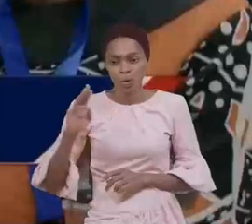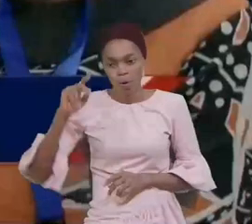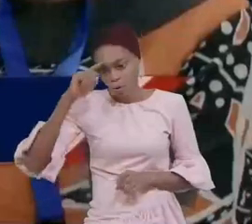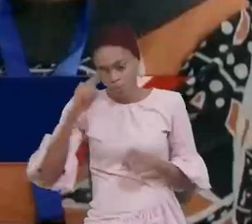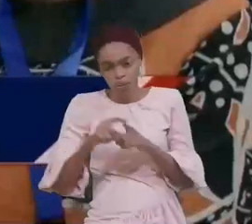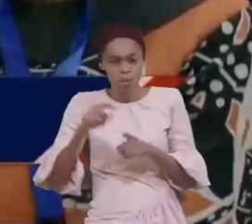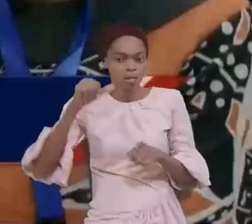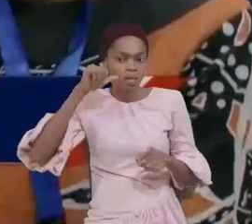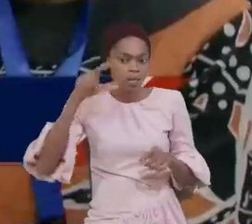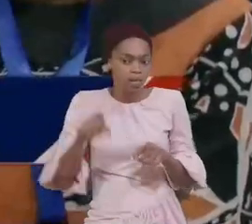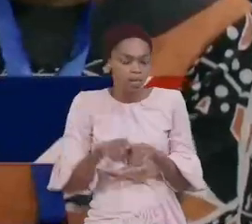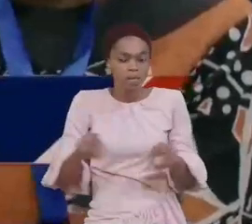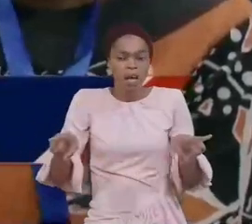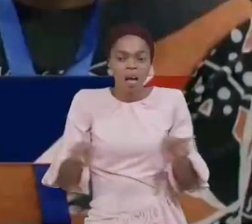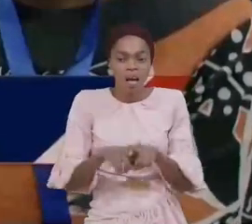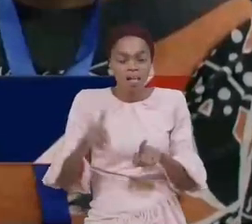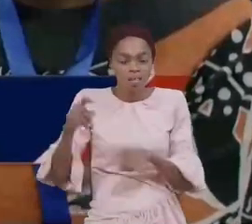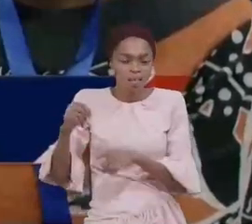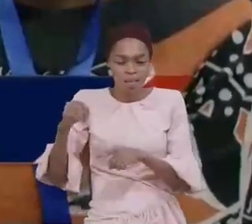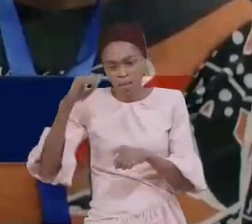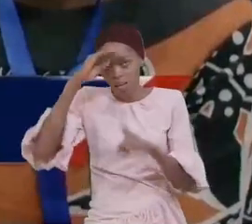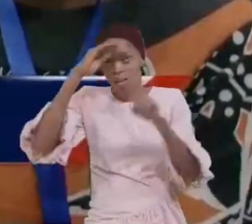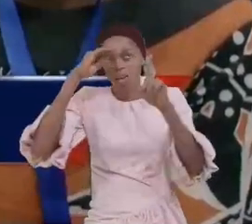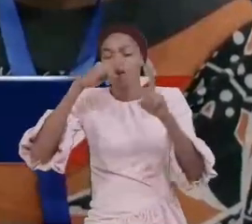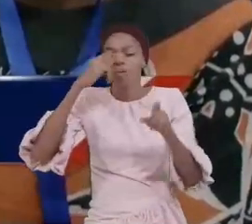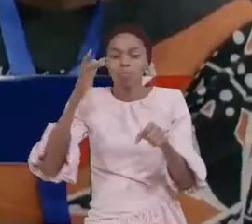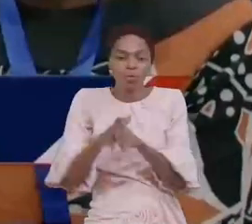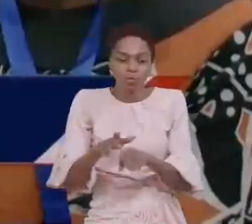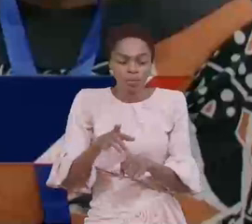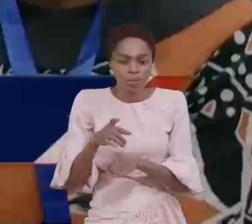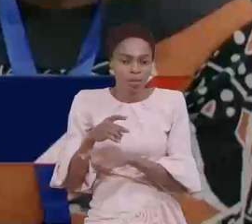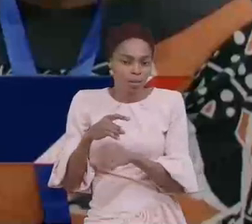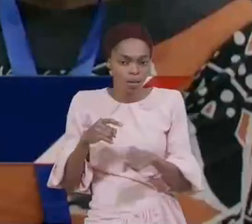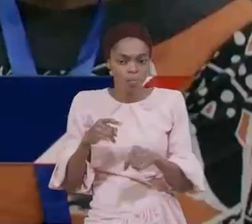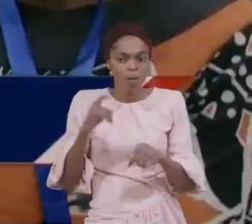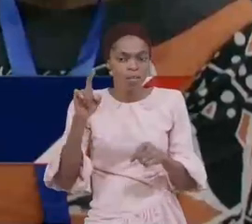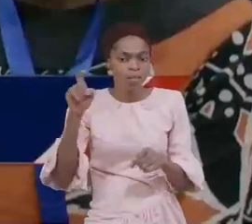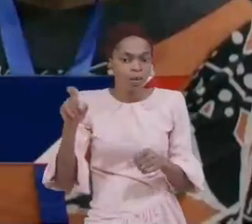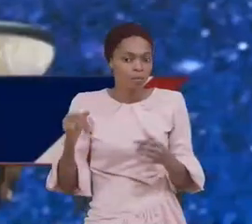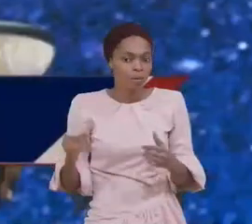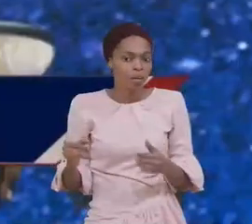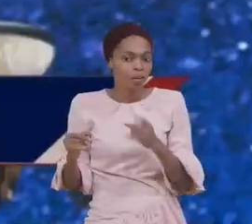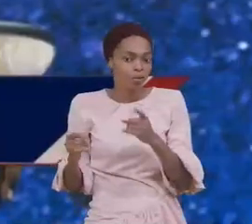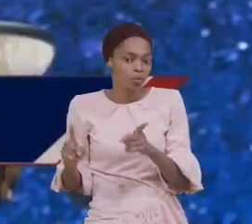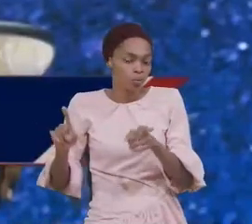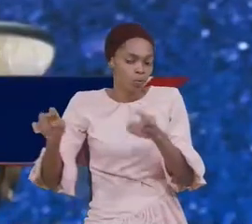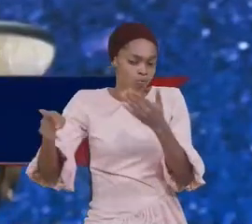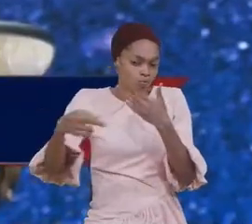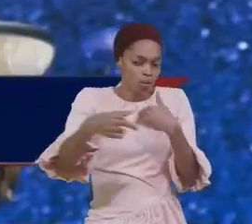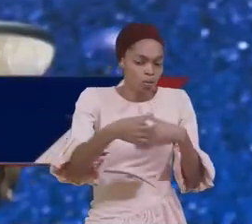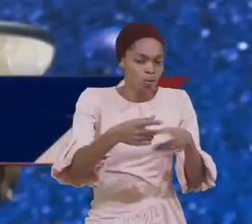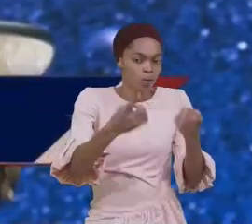frères, comme il leur avait dit, retournez et allez vers vos tentes dans le